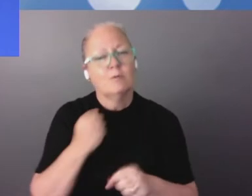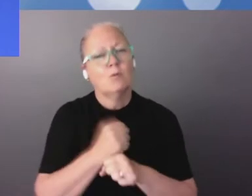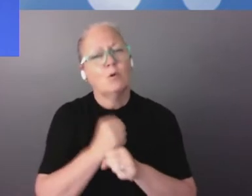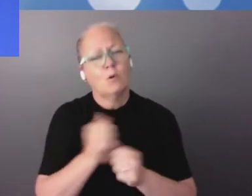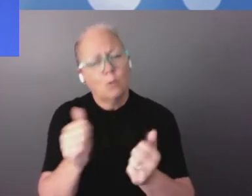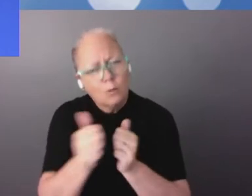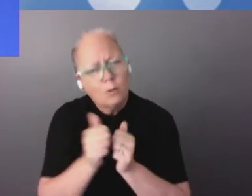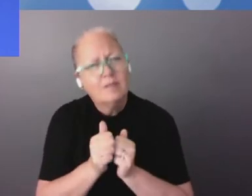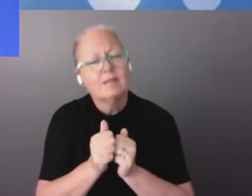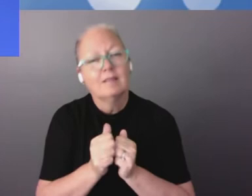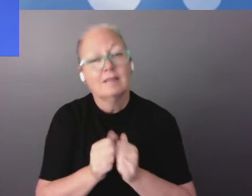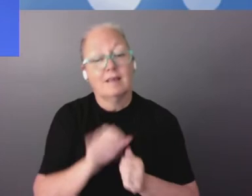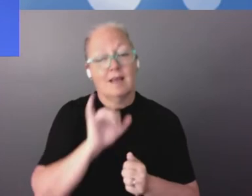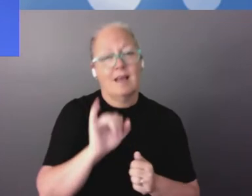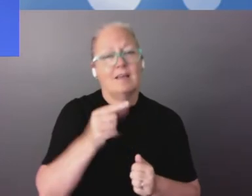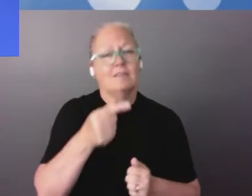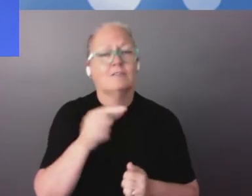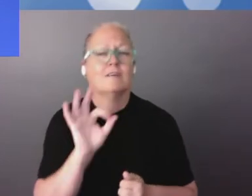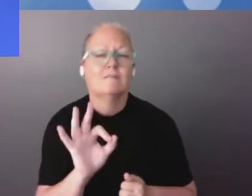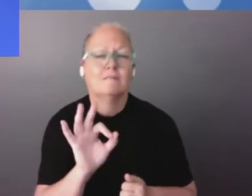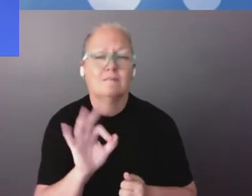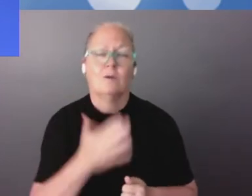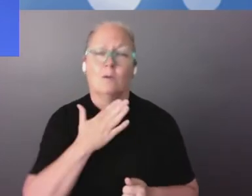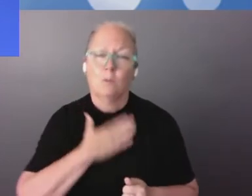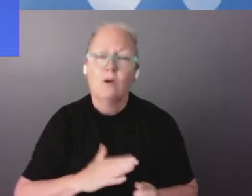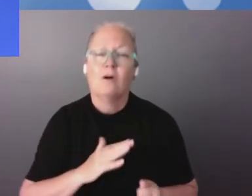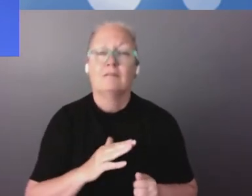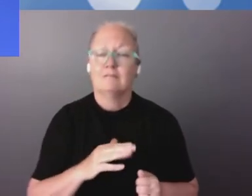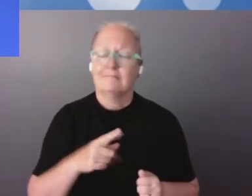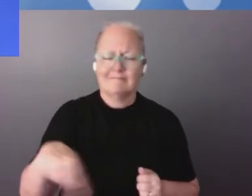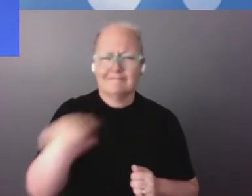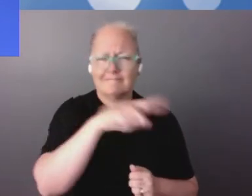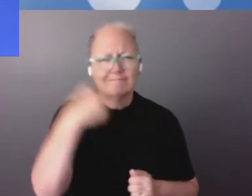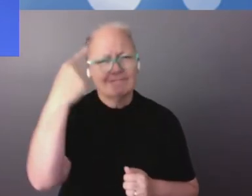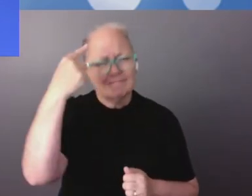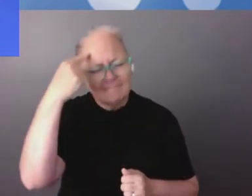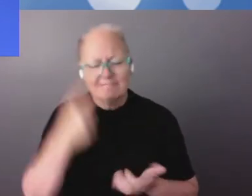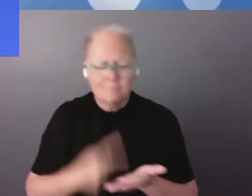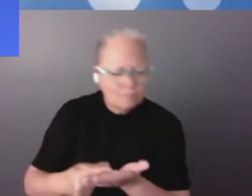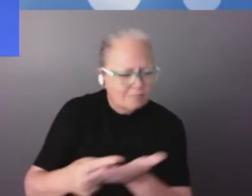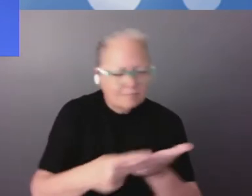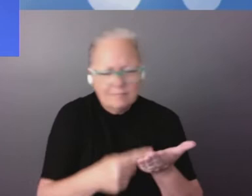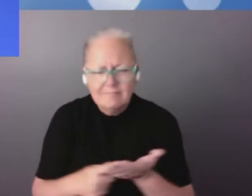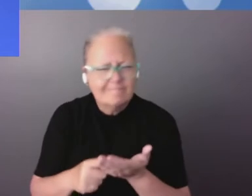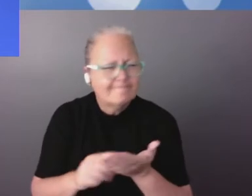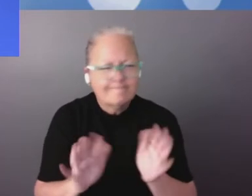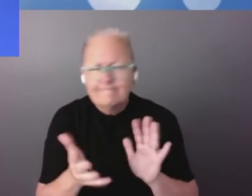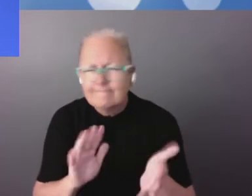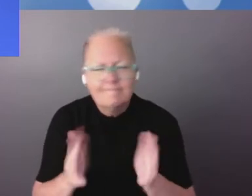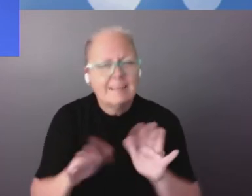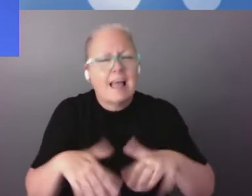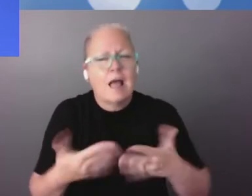في مجال الإدارة الحسنة بالإنترنت. إذا لم تدفع على المنتج فأنت تصبح